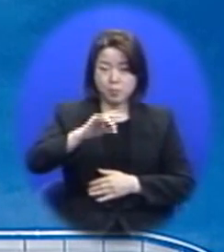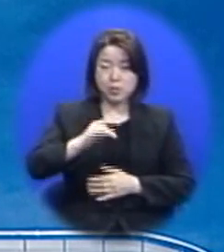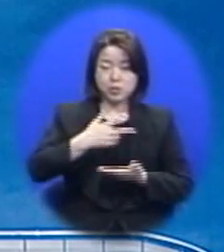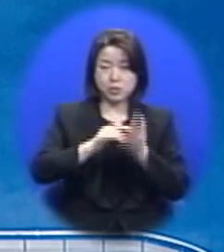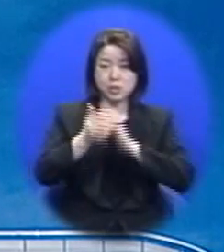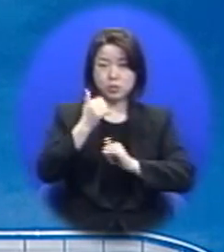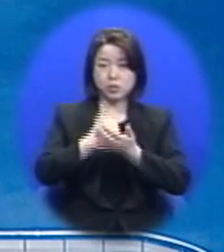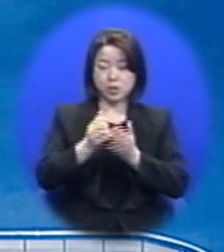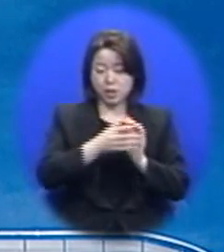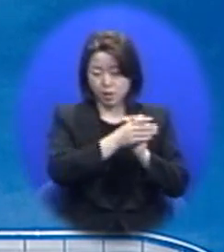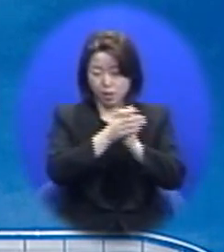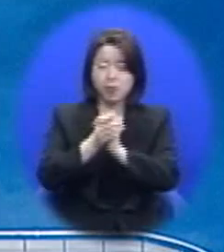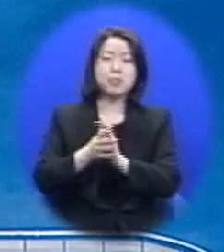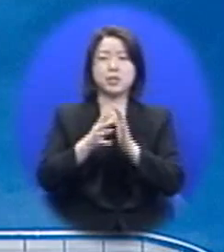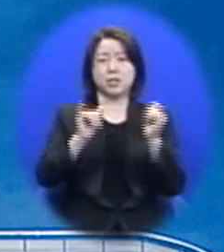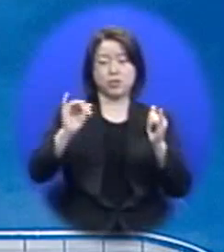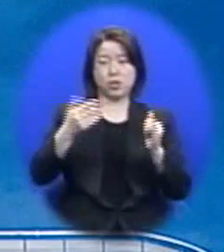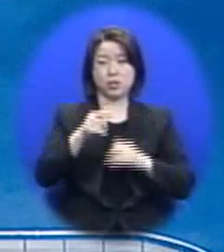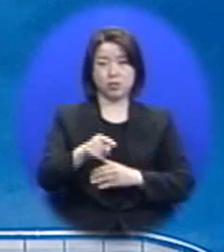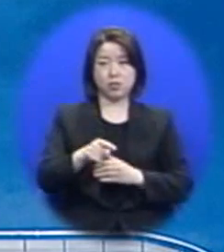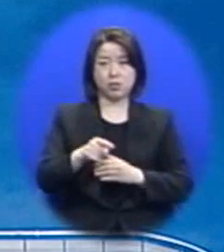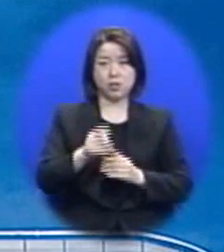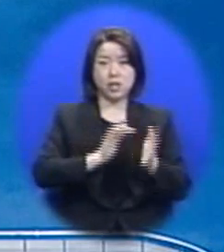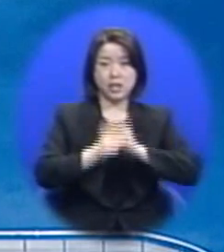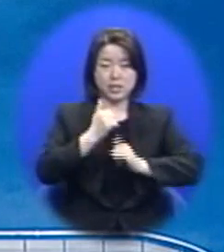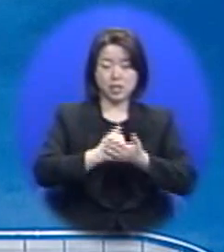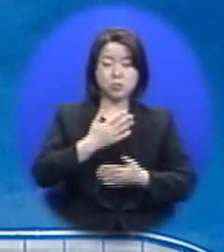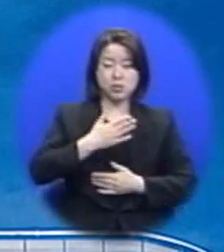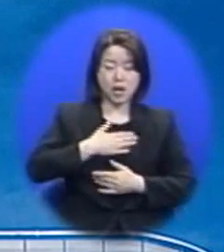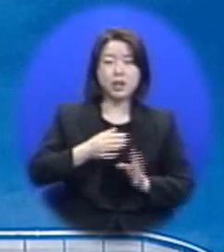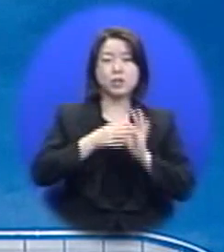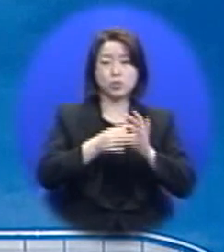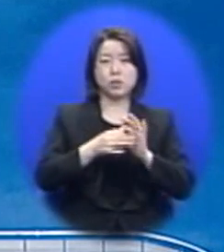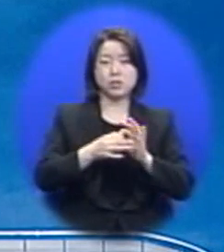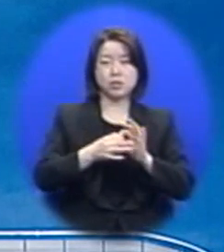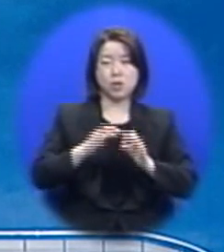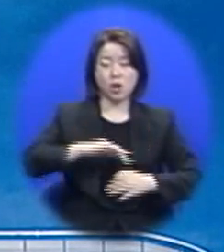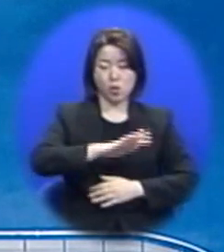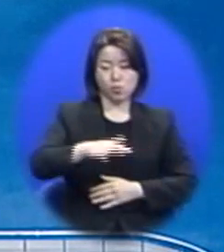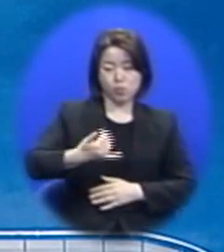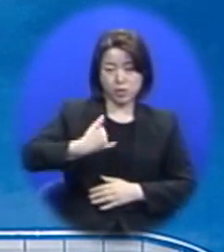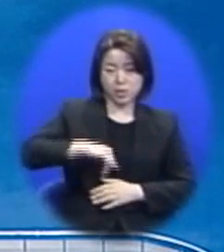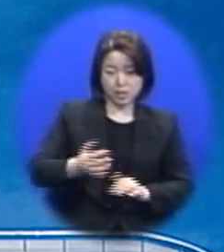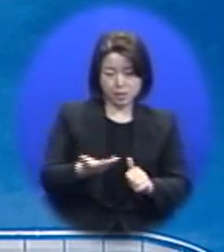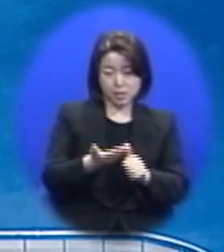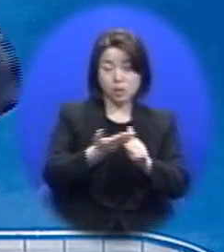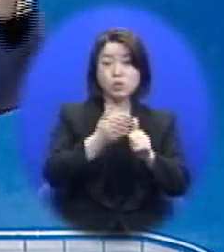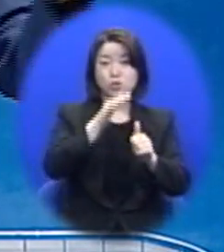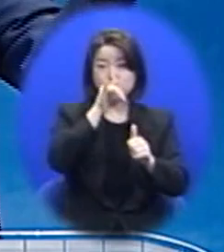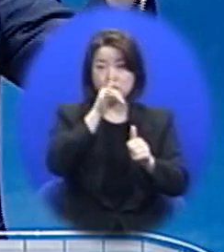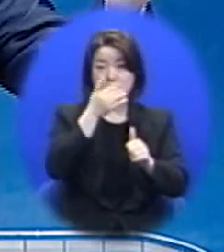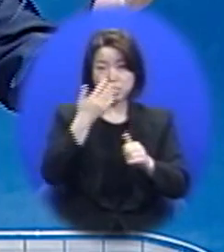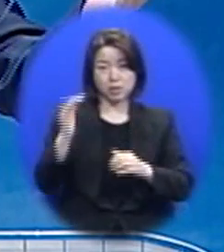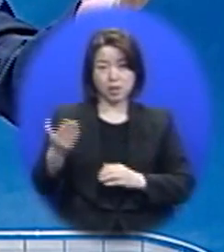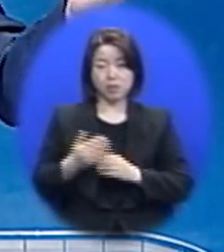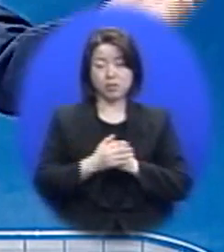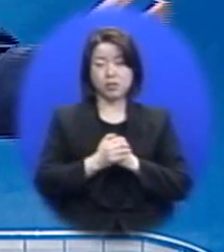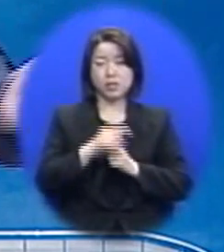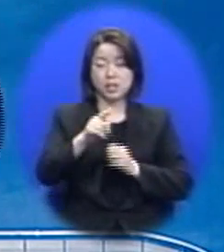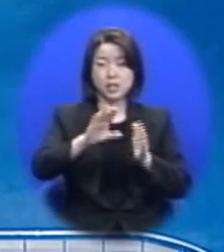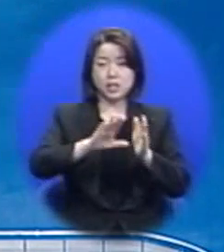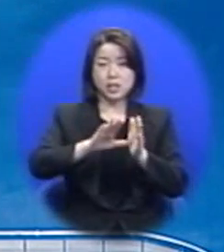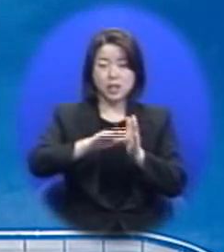되는 것. 그래서 예수님이 나를 통해서 우리 자녀를 기를 수 있게 되는 일. 오늘 그 은혜가 여러분에게